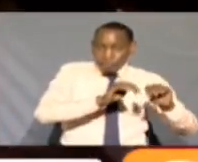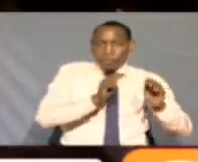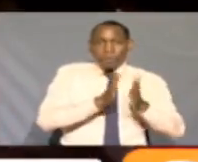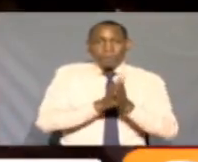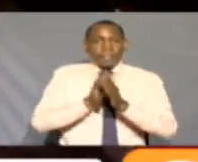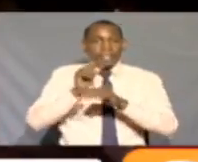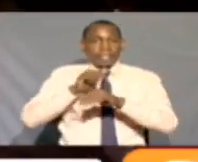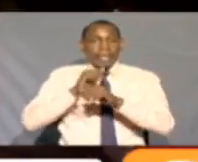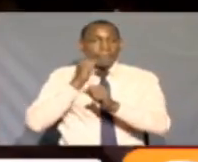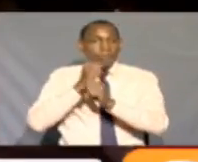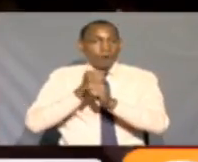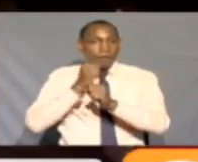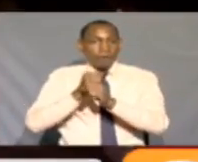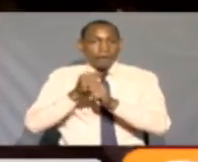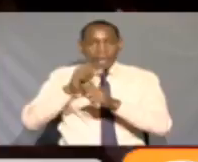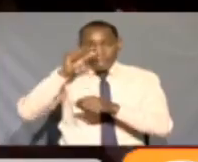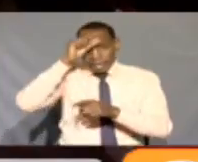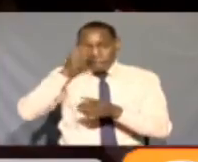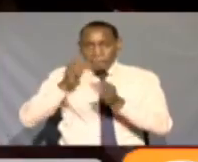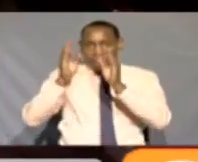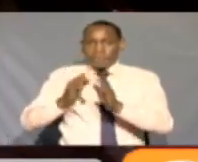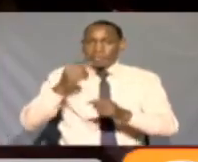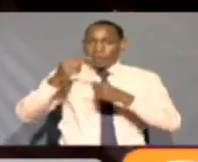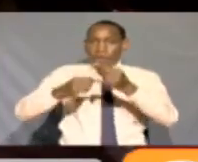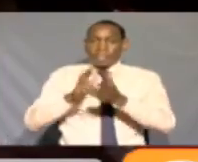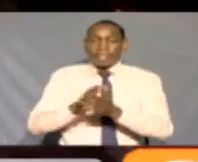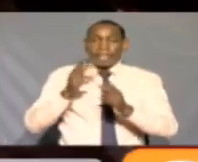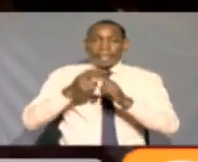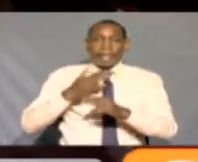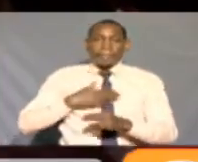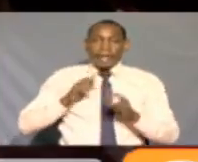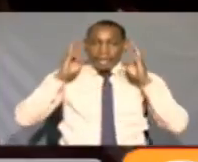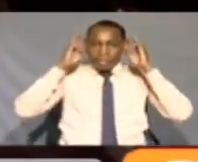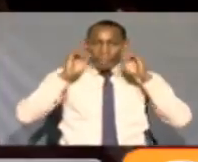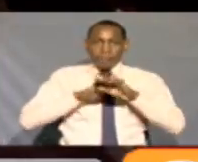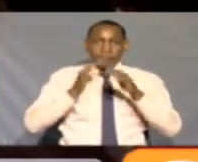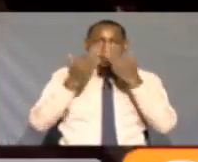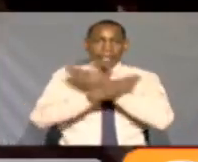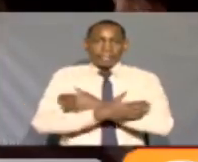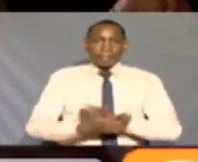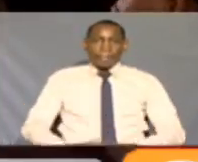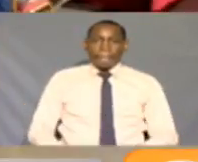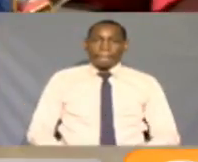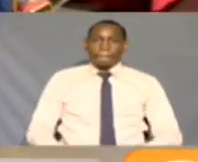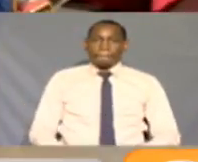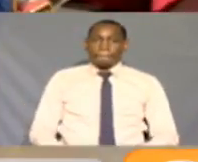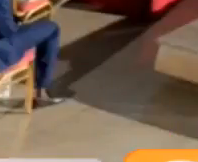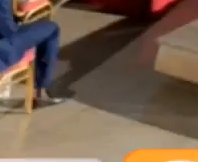wakati utendakazi wa maafisa wa serikali unaendelea. Naitwa Mashirima Kapombe, usiku mwema.